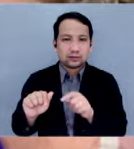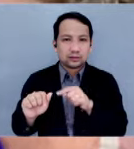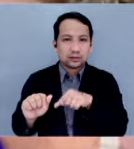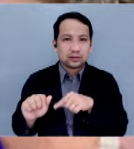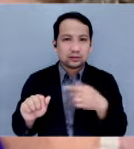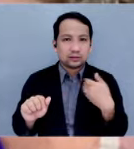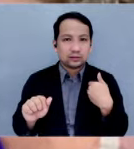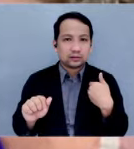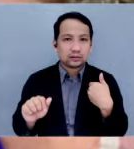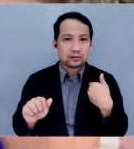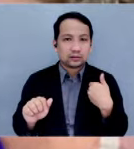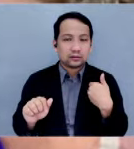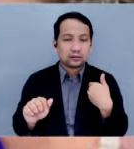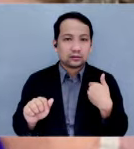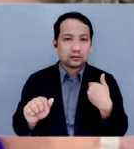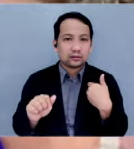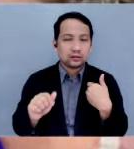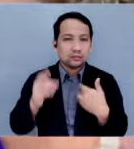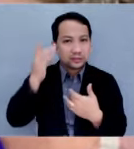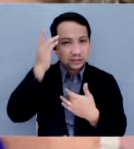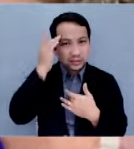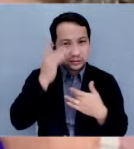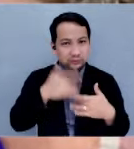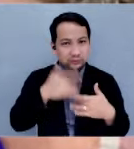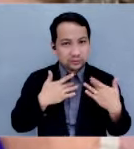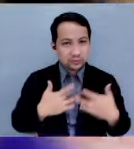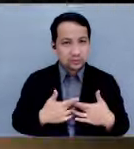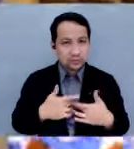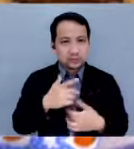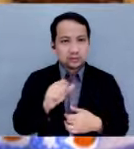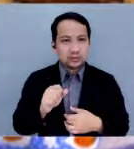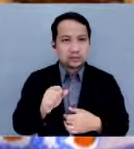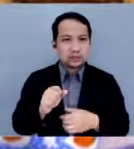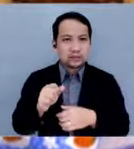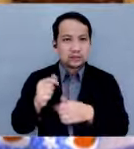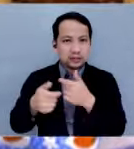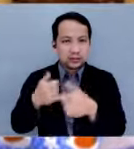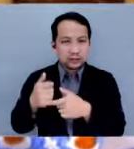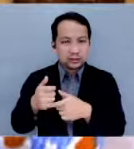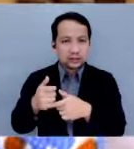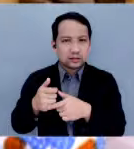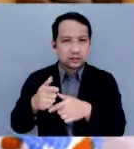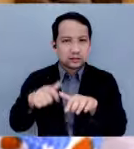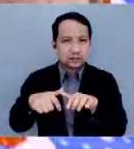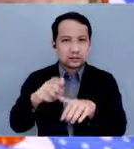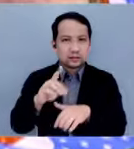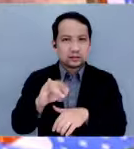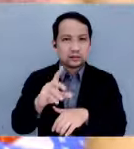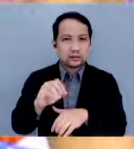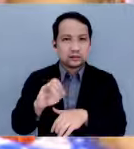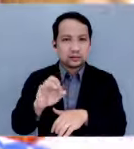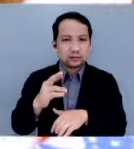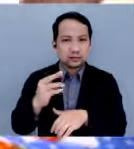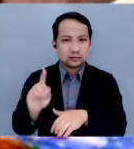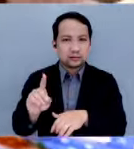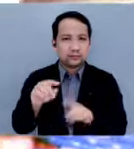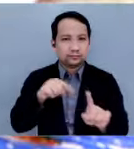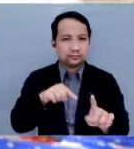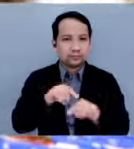may congenital heart disease at saka genetic disorder. Pangalawang anak na ni Liza si Itoy pero hindi gaya ng